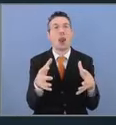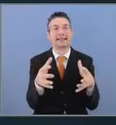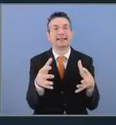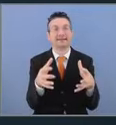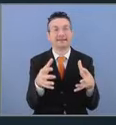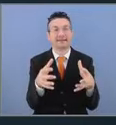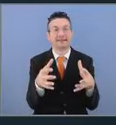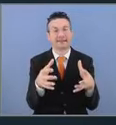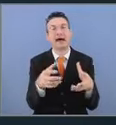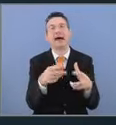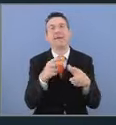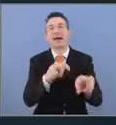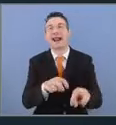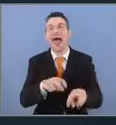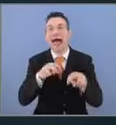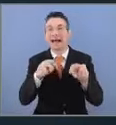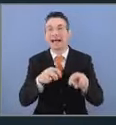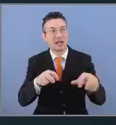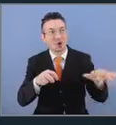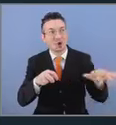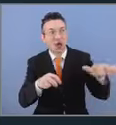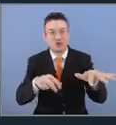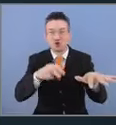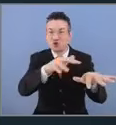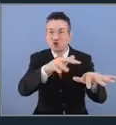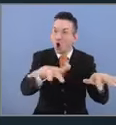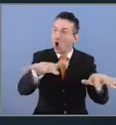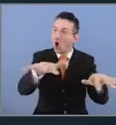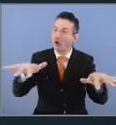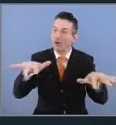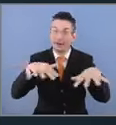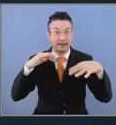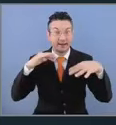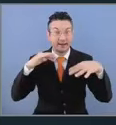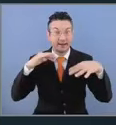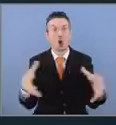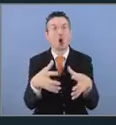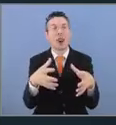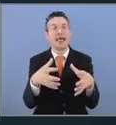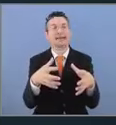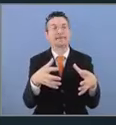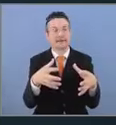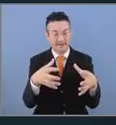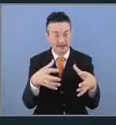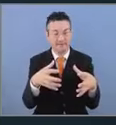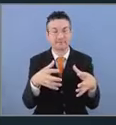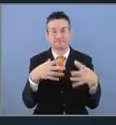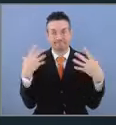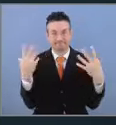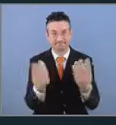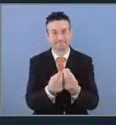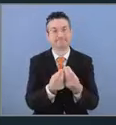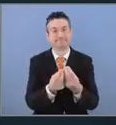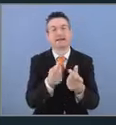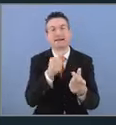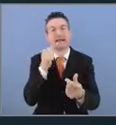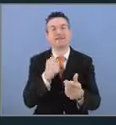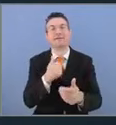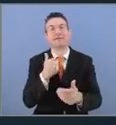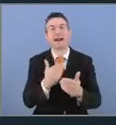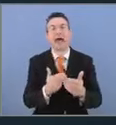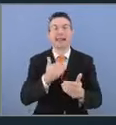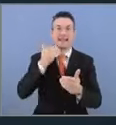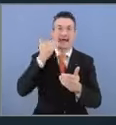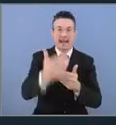diventa a questo punto, diciamo, fondamentale per fare un ulteriore passo avanti. Purtroppo oggi